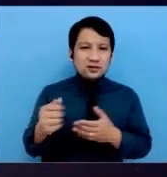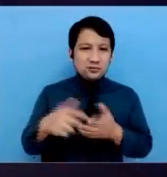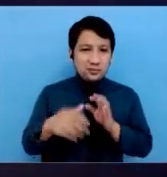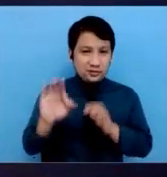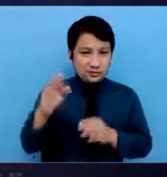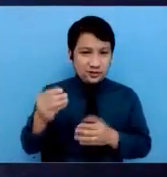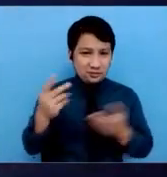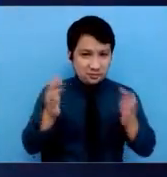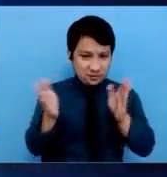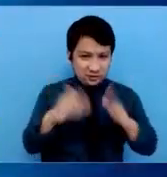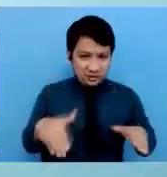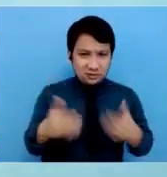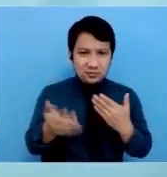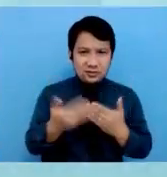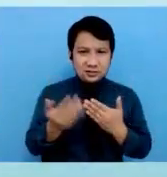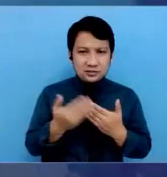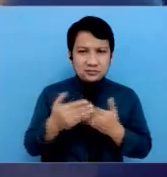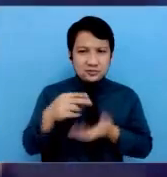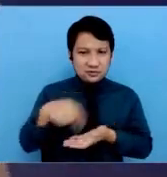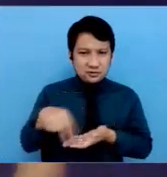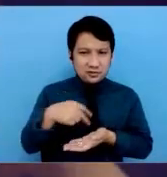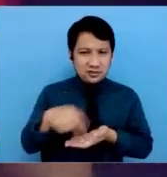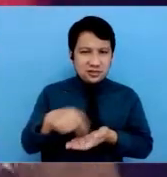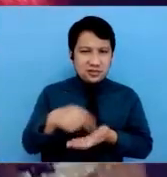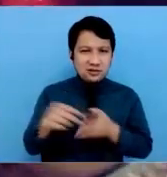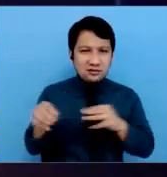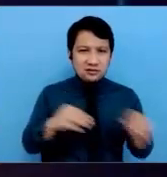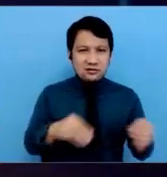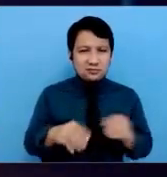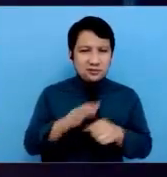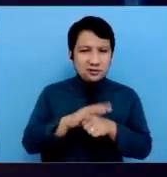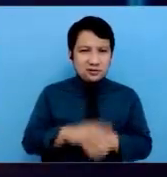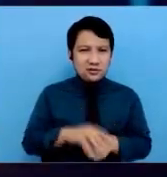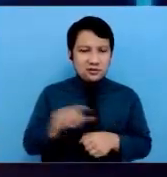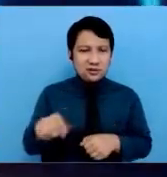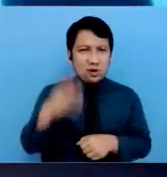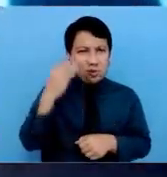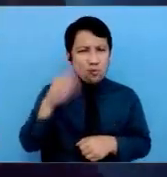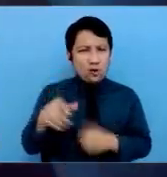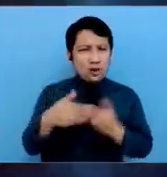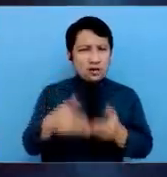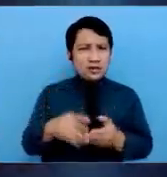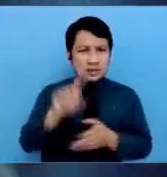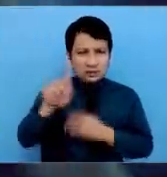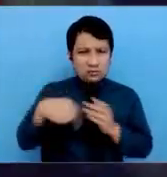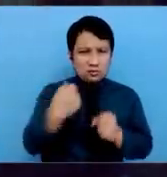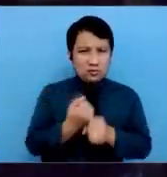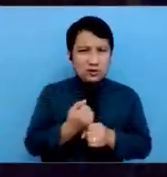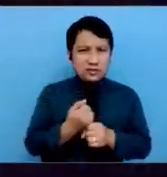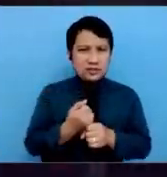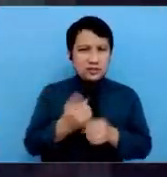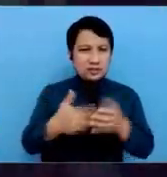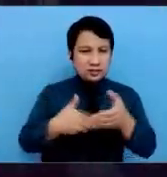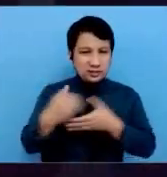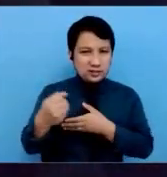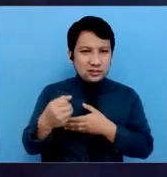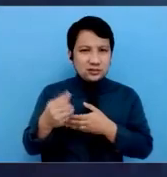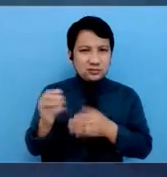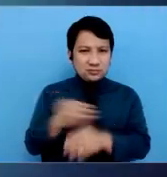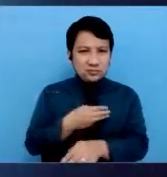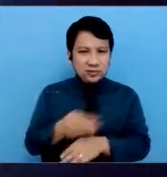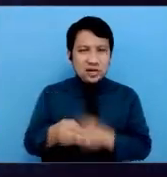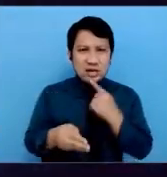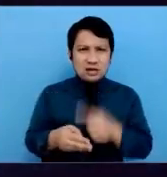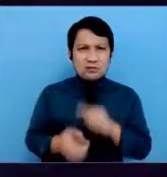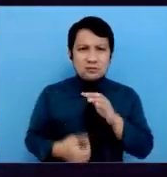na may simpleng dance moves. Na-pressure daw ang K-pop group dahil 1 year silang hindi nag-release ng music. Pero mukhang